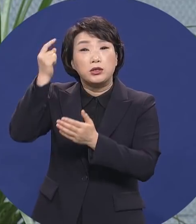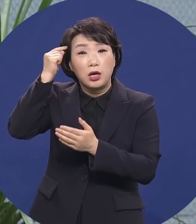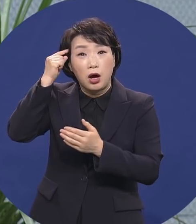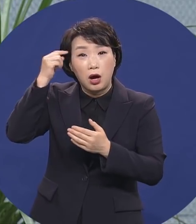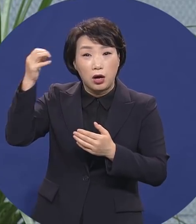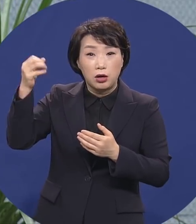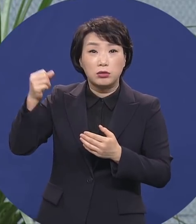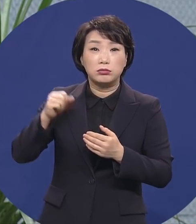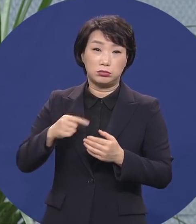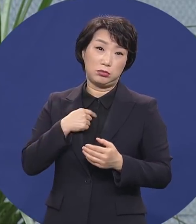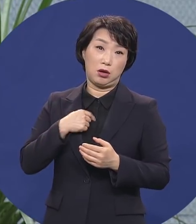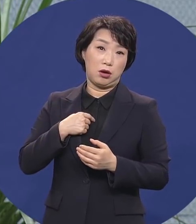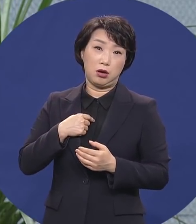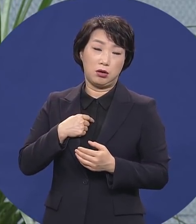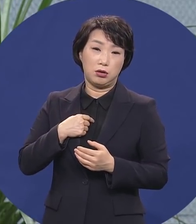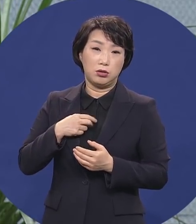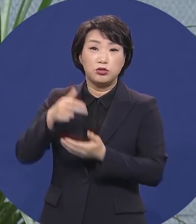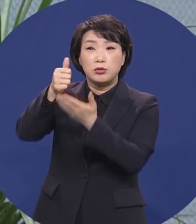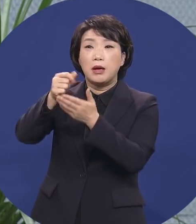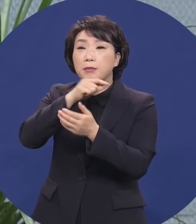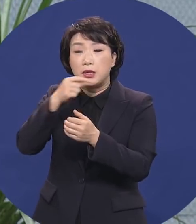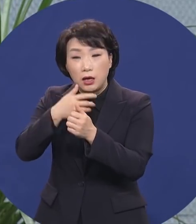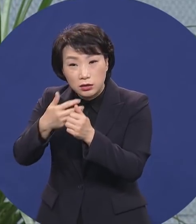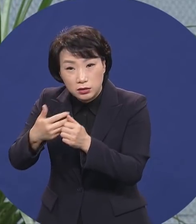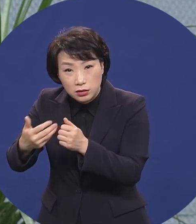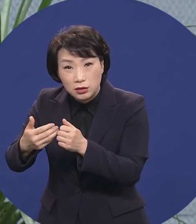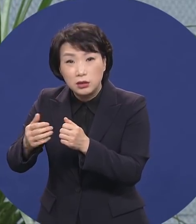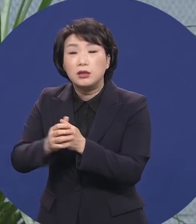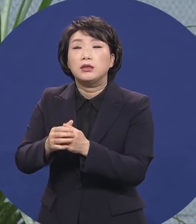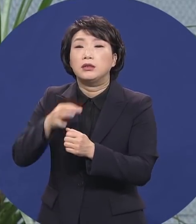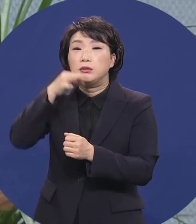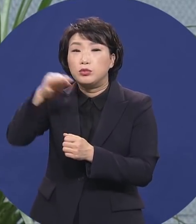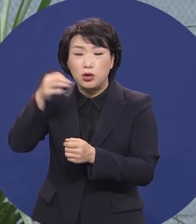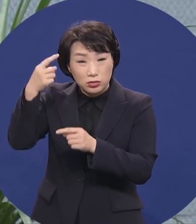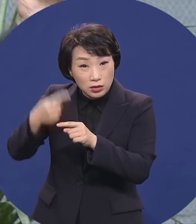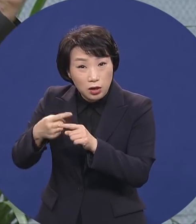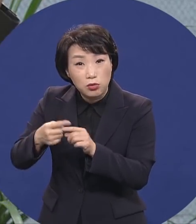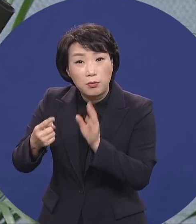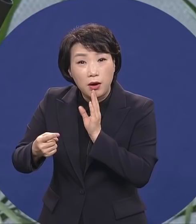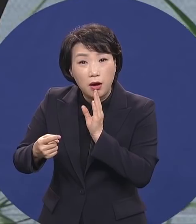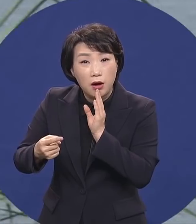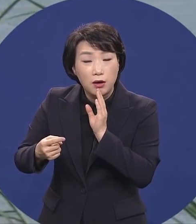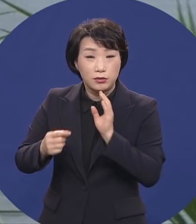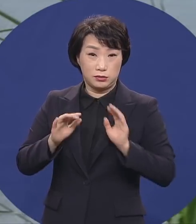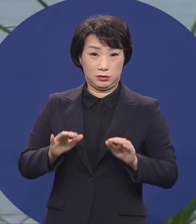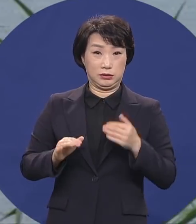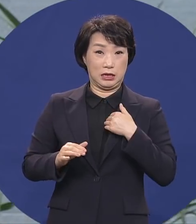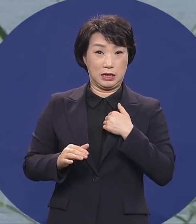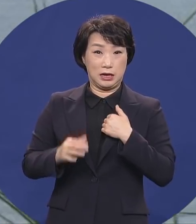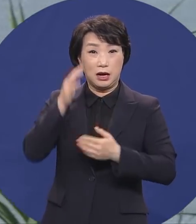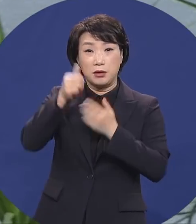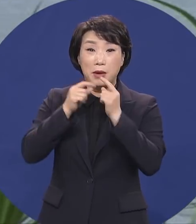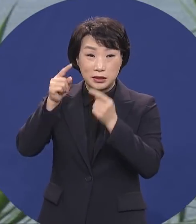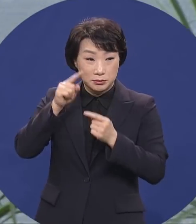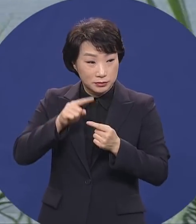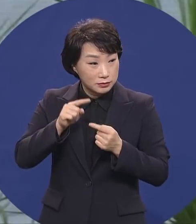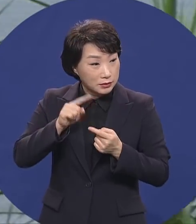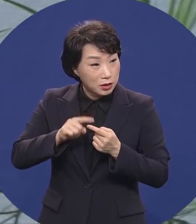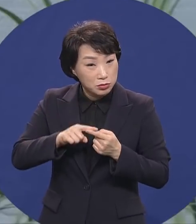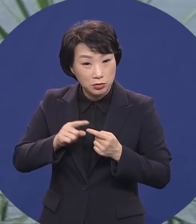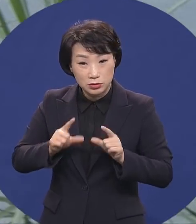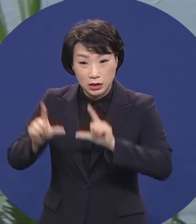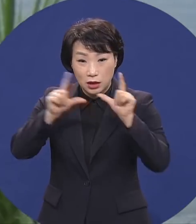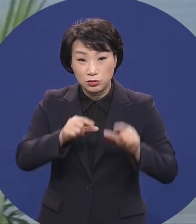정신의 목소리는 진멸신 핏소리와 똑같다. 근데 얼마나 하나님 말씀을 여러분이